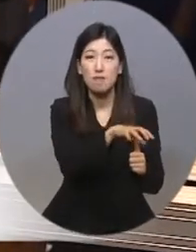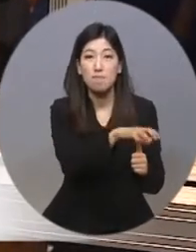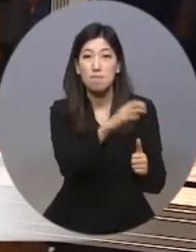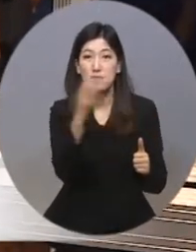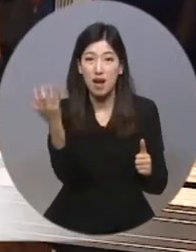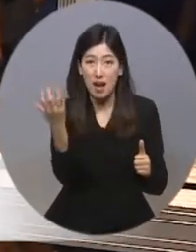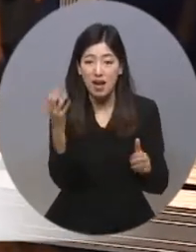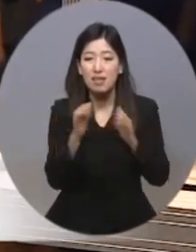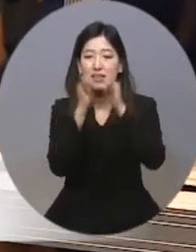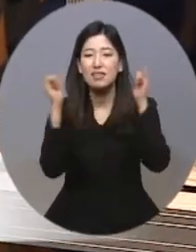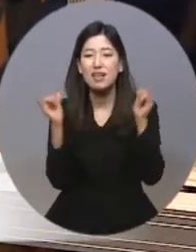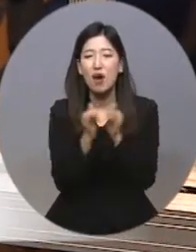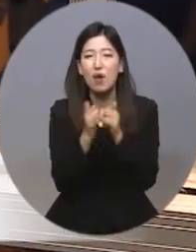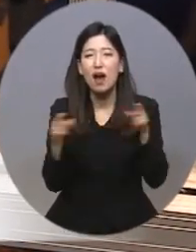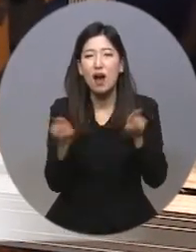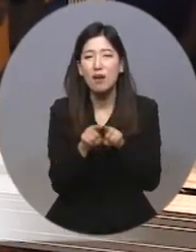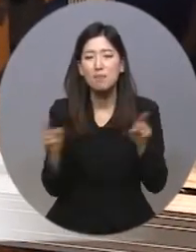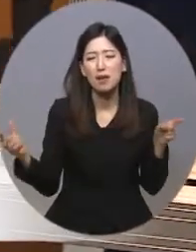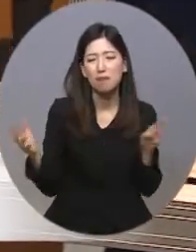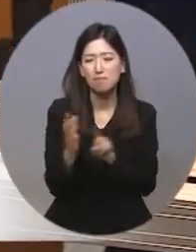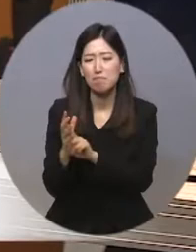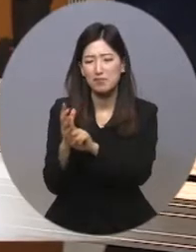살아가고자 하는 절규였습니다.